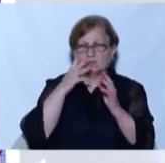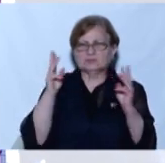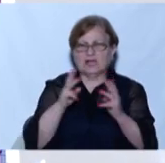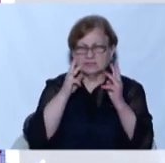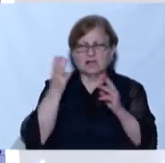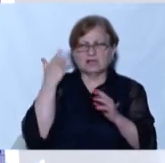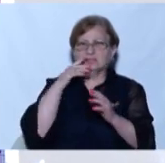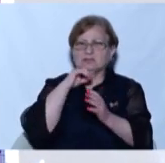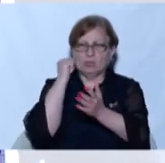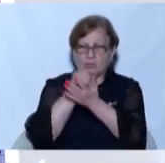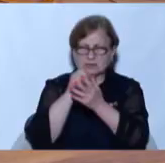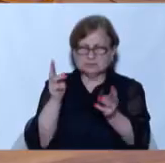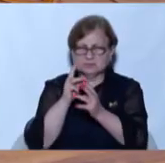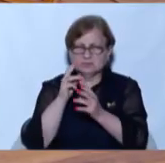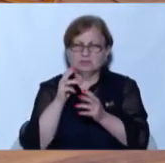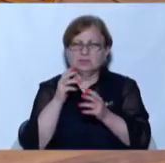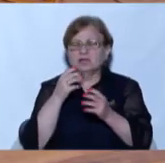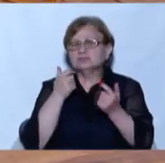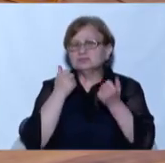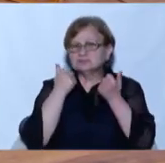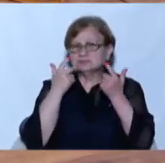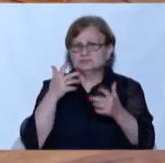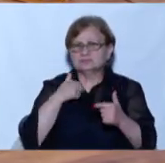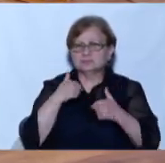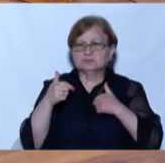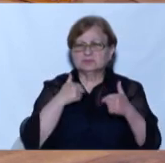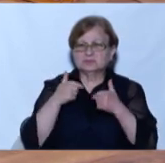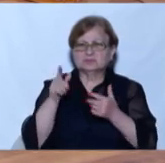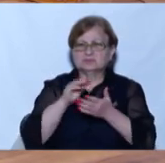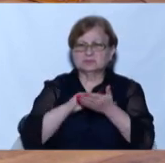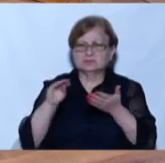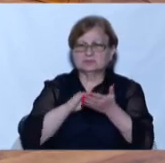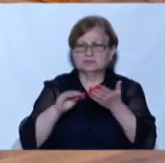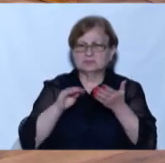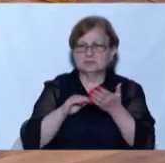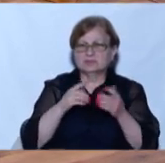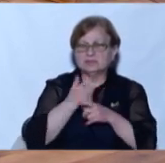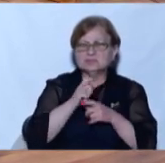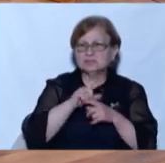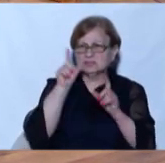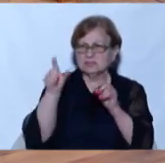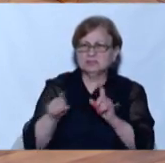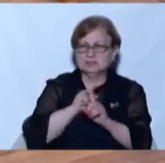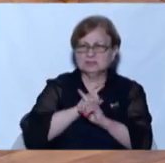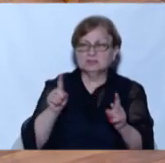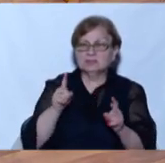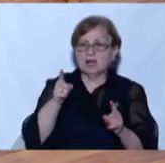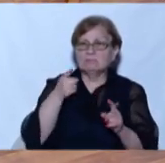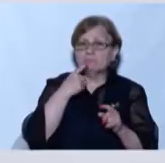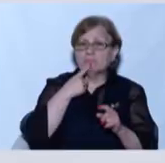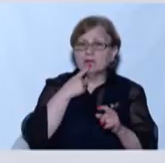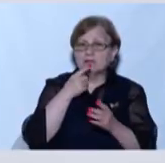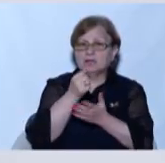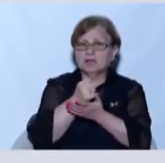გაუძარცვეს ეს ერთი ამოდენა ქნილებები და როგორ ჩანს ეს კაცი სულ წერდა და ამაზე შევისაუბრეთ. ეს საოცარი ადამიანი როგორ ინარჩუნებს ამენას,